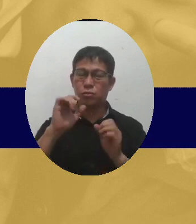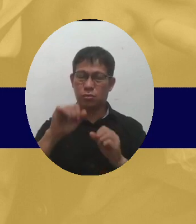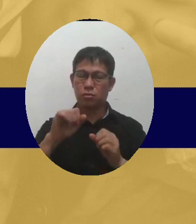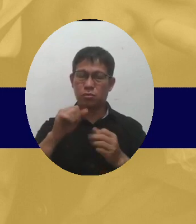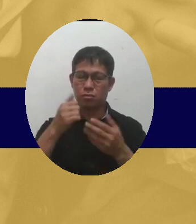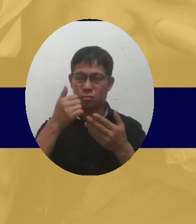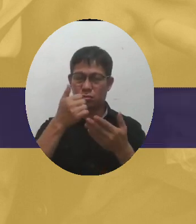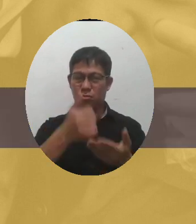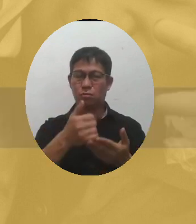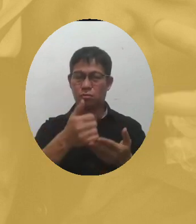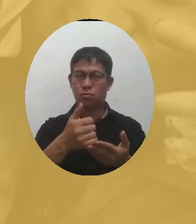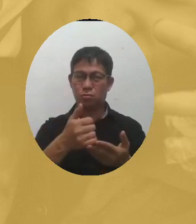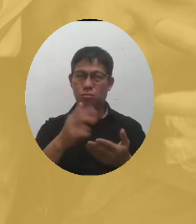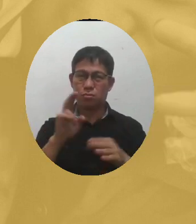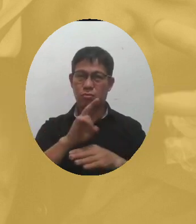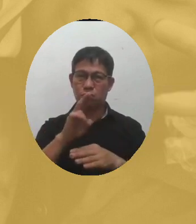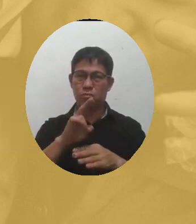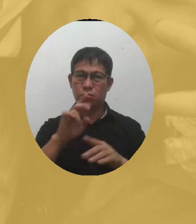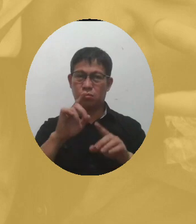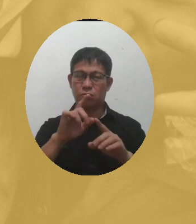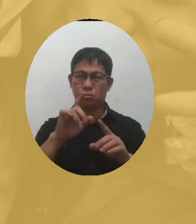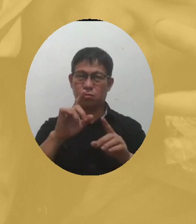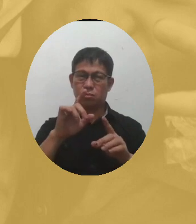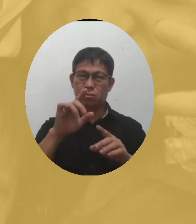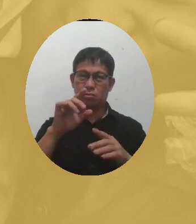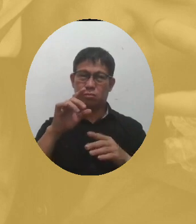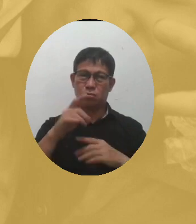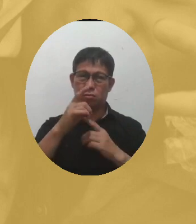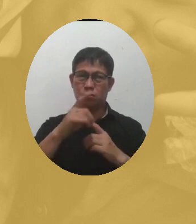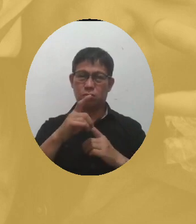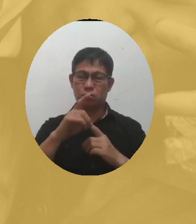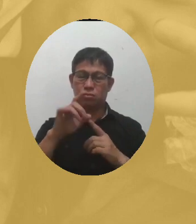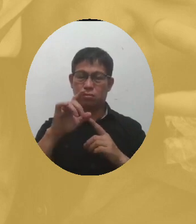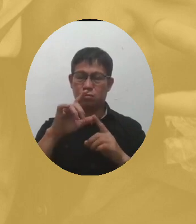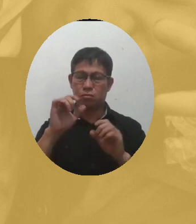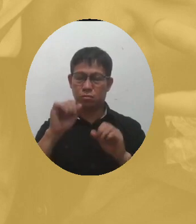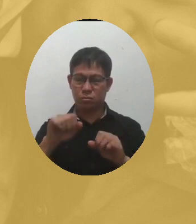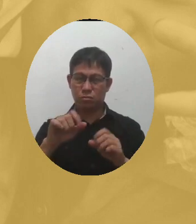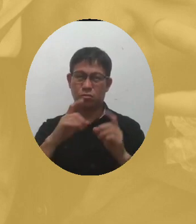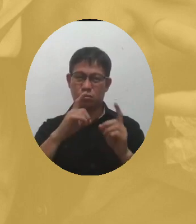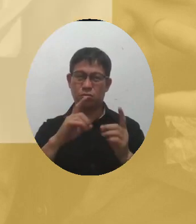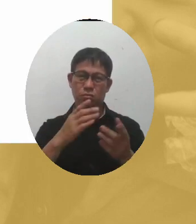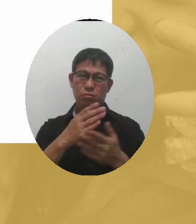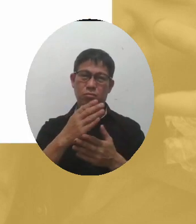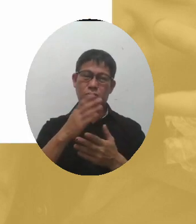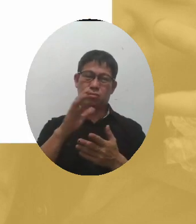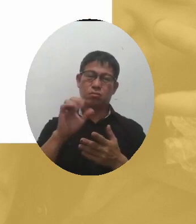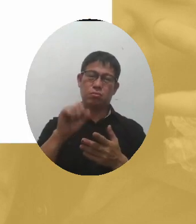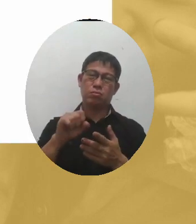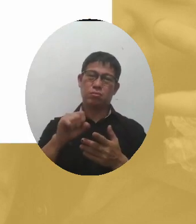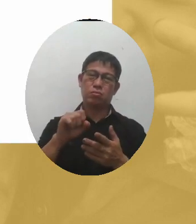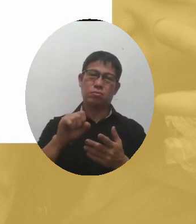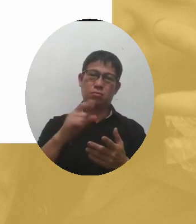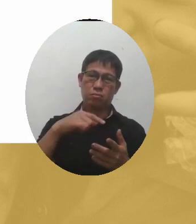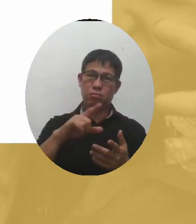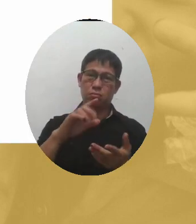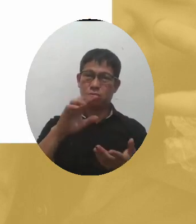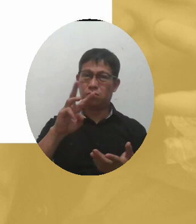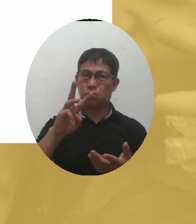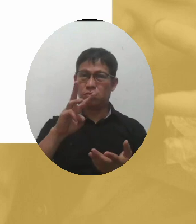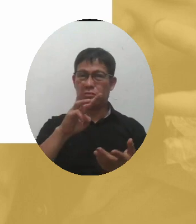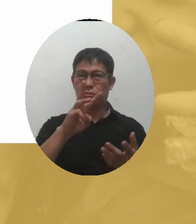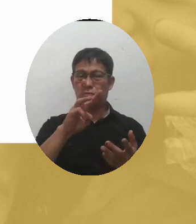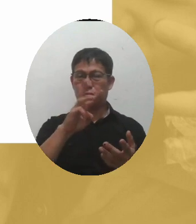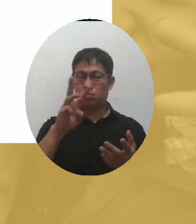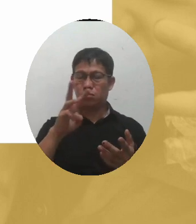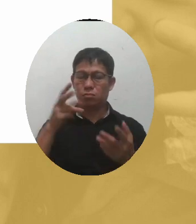kayo gamit ang mga donation vouchers. Maaari rin kayong mag-donate sa pamamagitan ng ating website. Pumunta